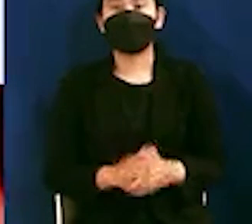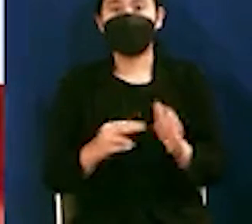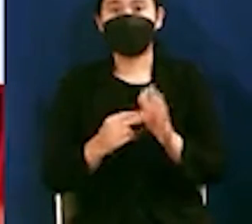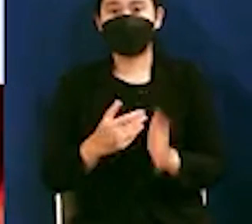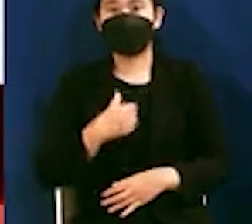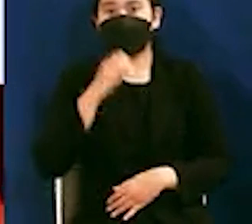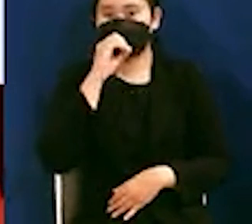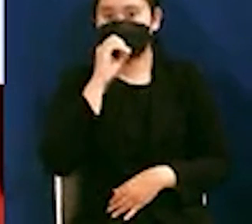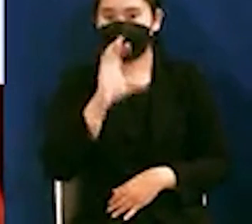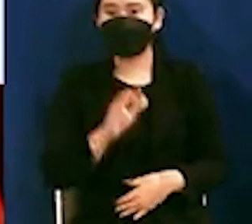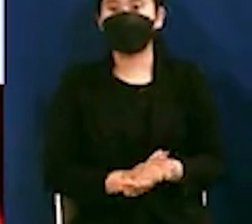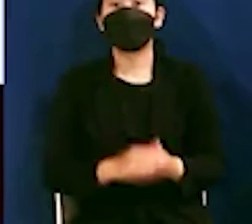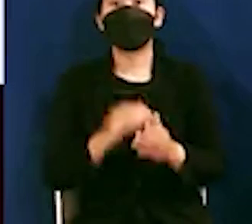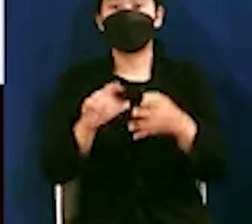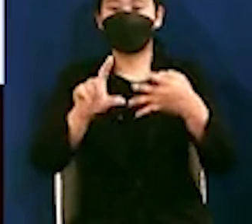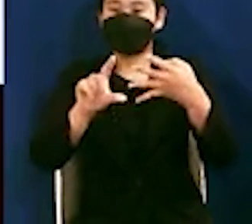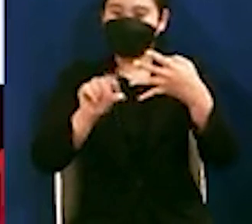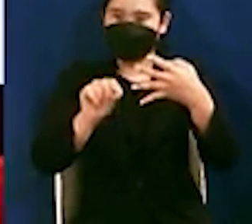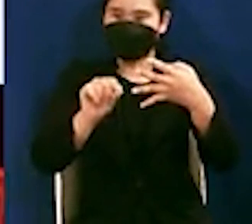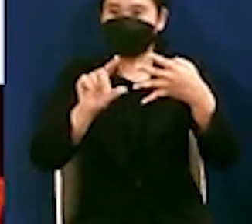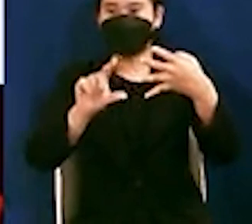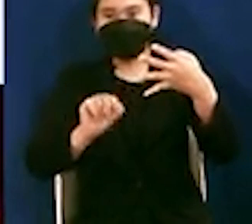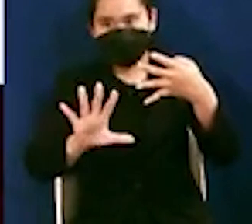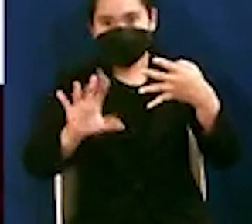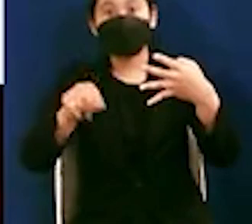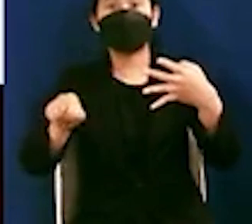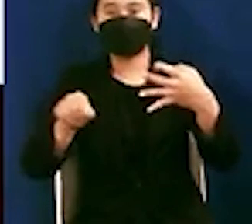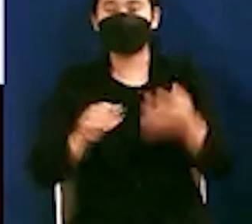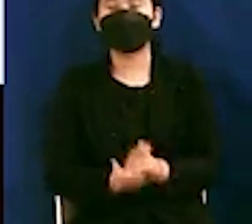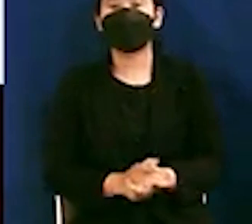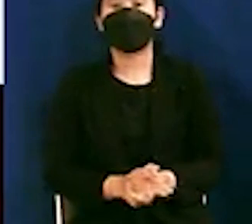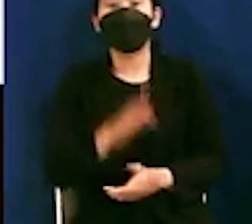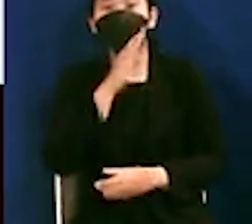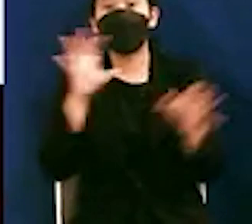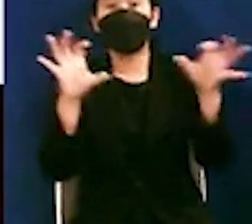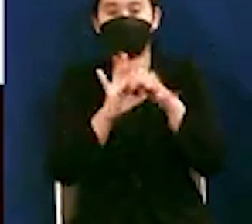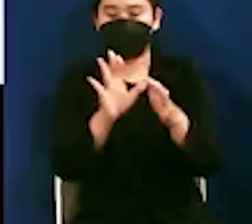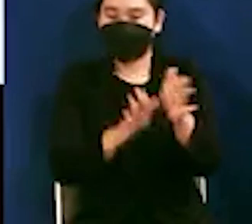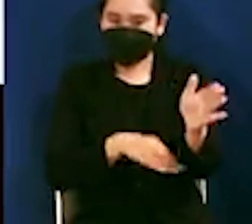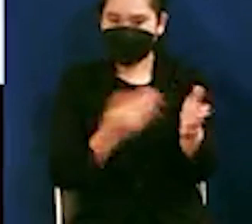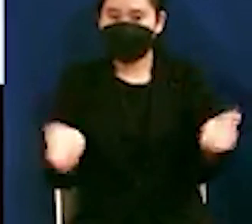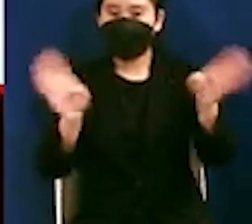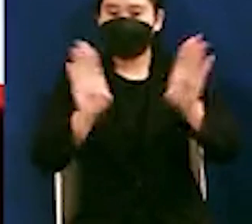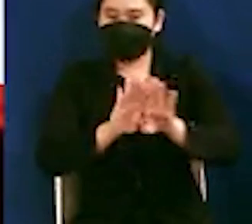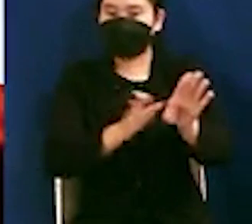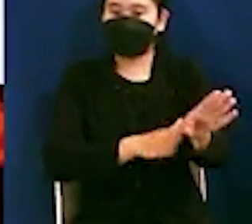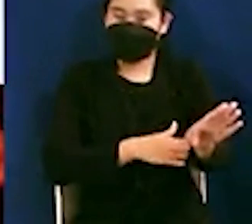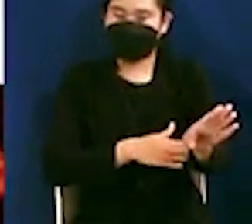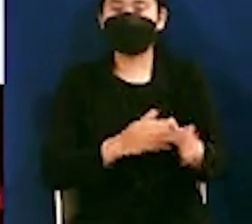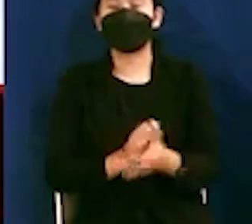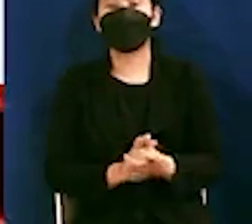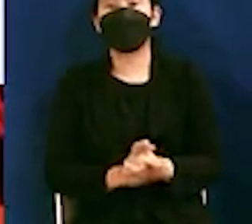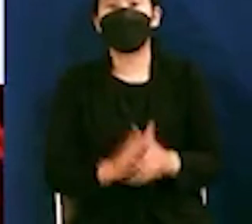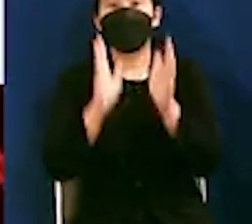ครับ 20% กับ 25% นะครับยังไงก็ตามครับถ้าเรามีการล็อกดาวน์นานขึ้นนะครับยาวนานขึ้นจำนวนผู้ติ